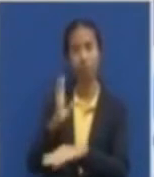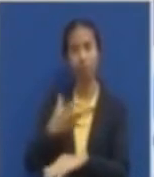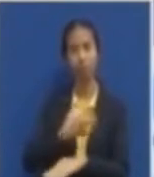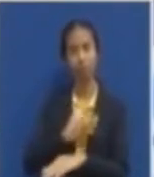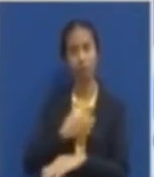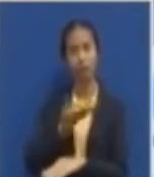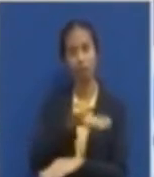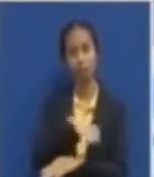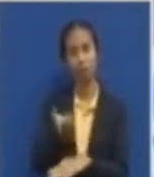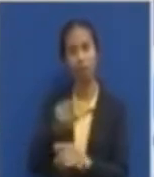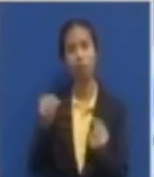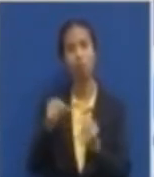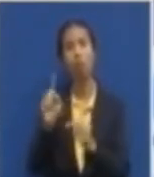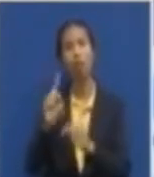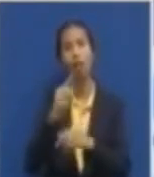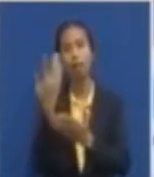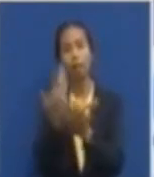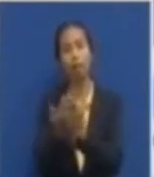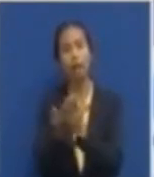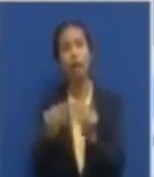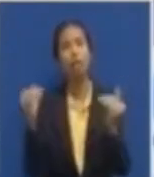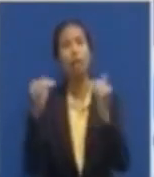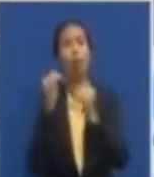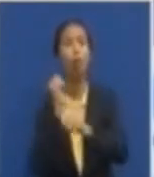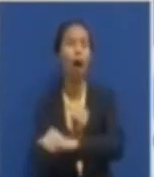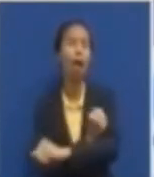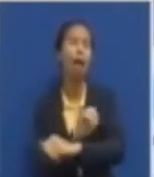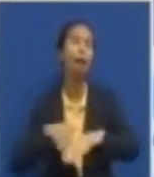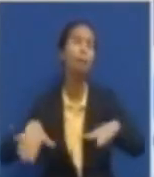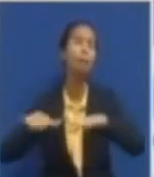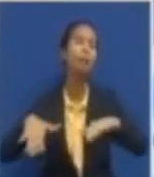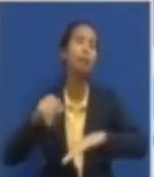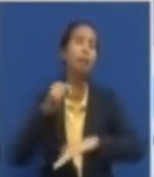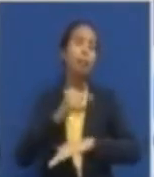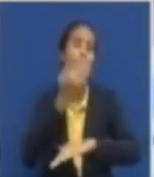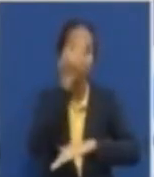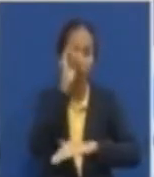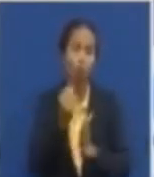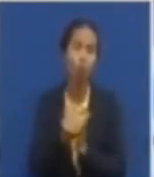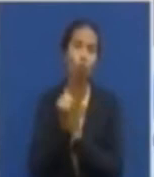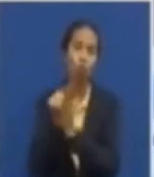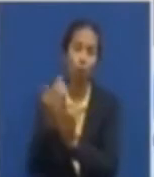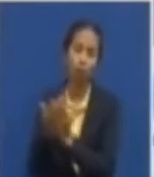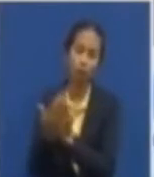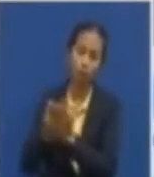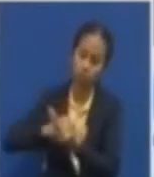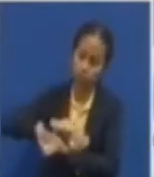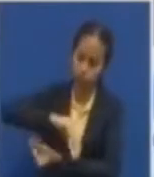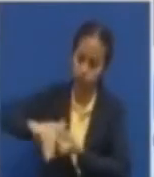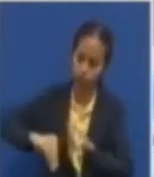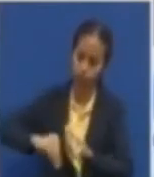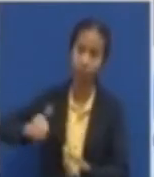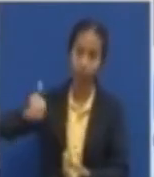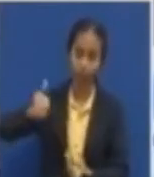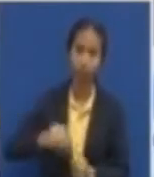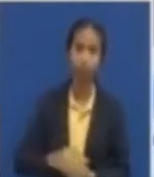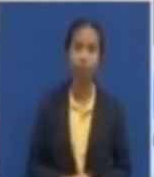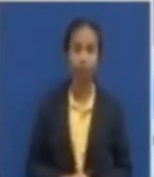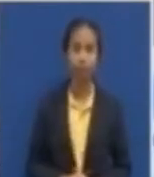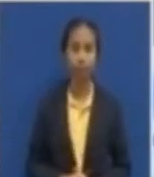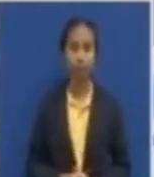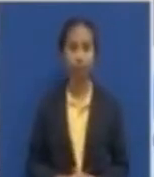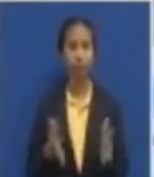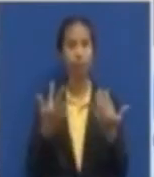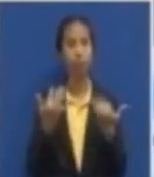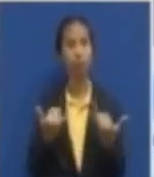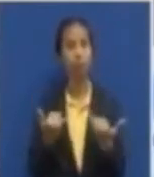ได้ค่าแรงขั้นต่ำกลับคืนมานะครับเพื่อรักษาให้เขามีคุณภาพชีวิตที่เพียงพอนะครับสำหรับปัจจุบันนี้คน